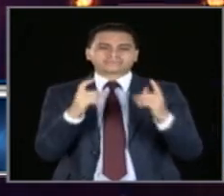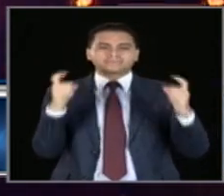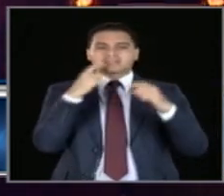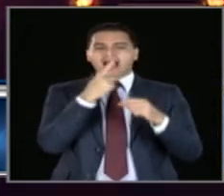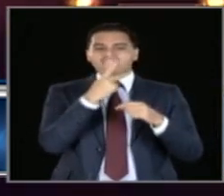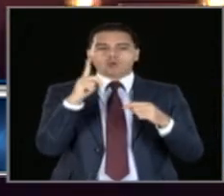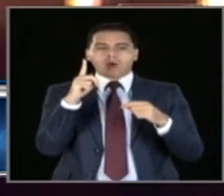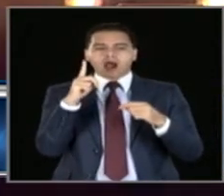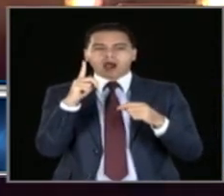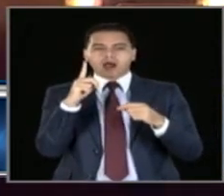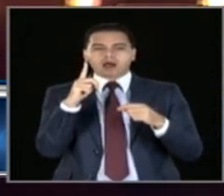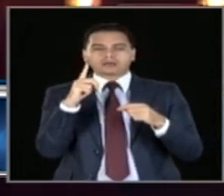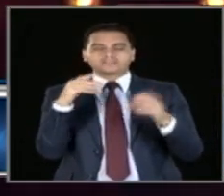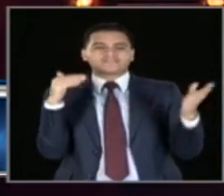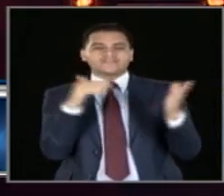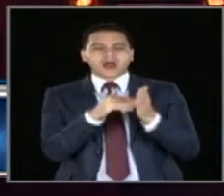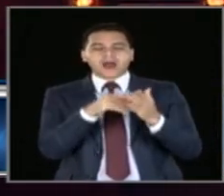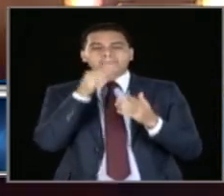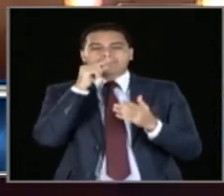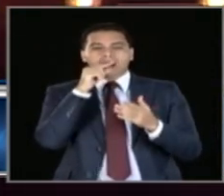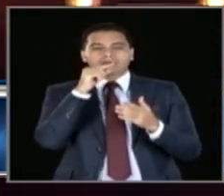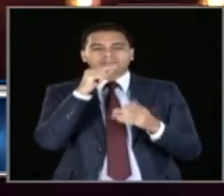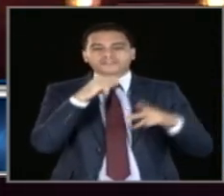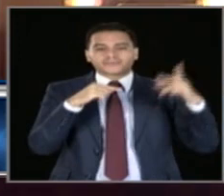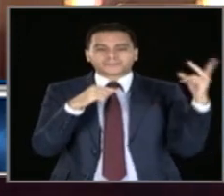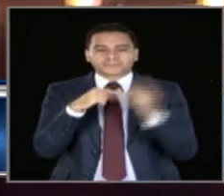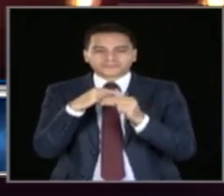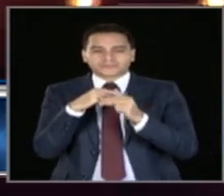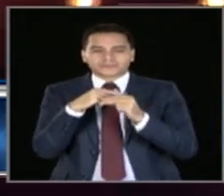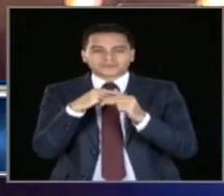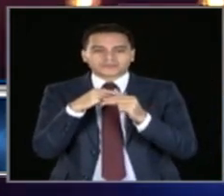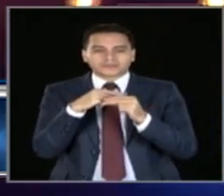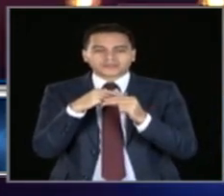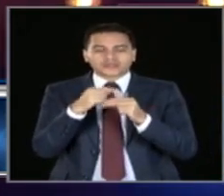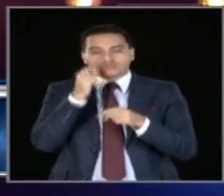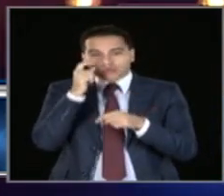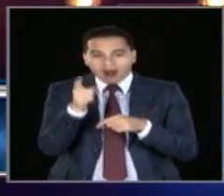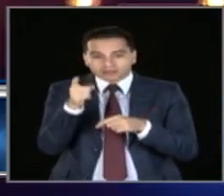خسر في النهائي من البرازيلي جوستافو كويرتن.